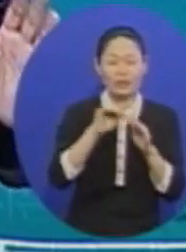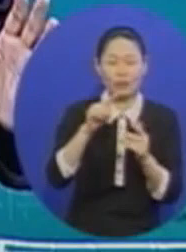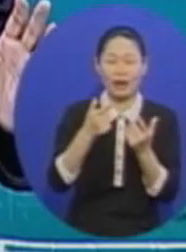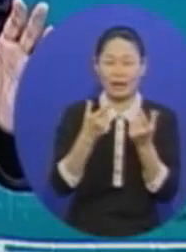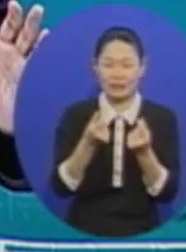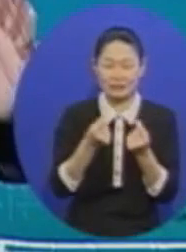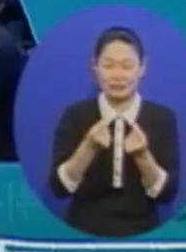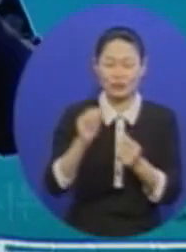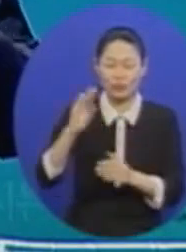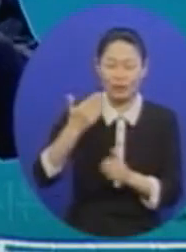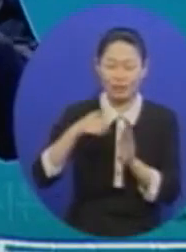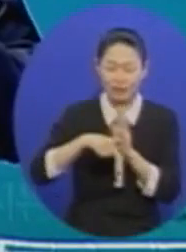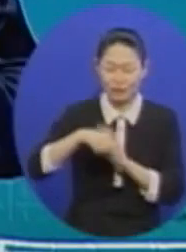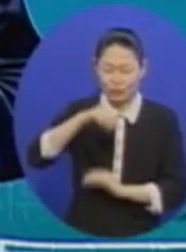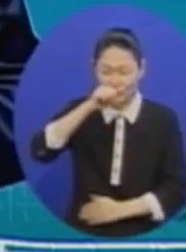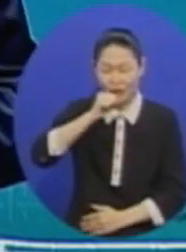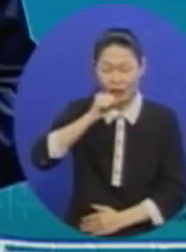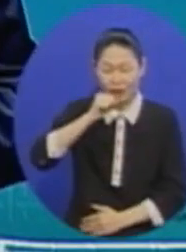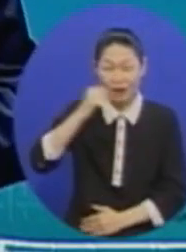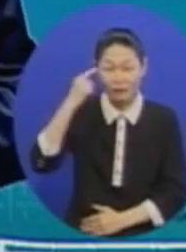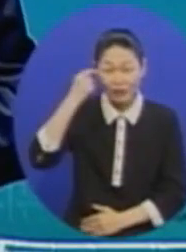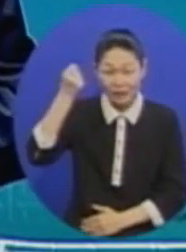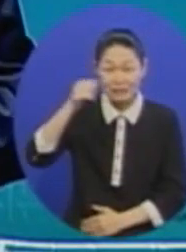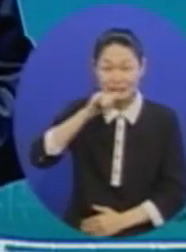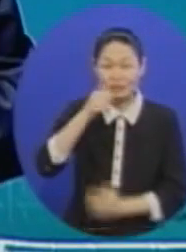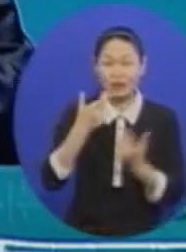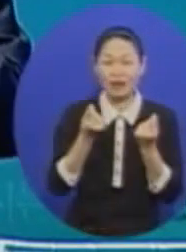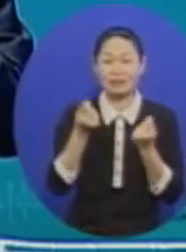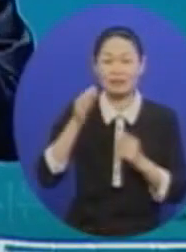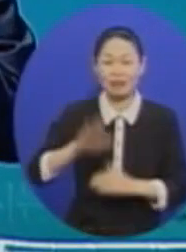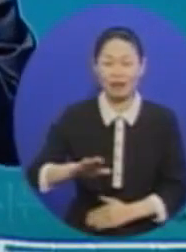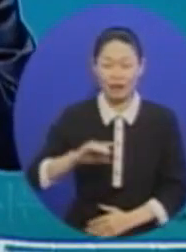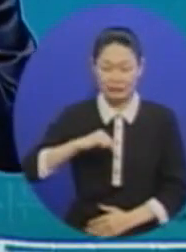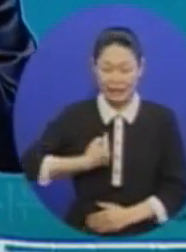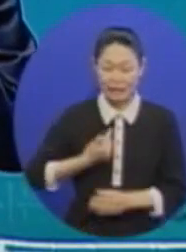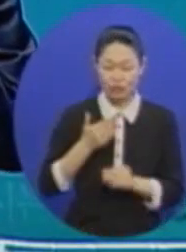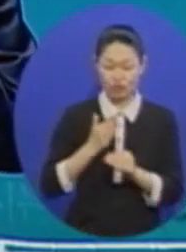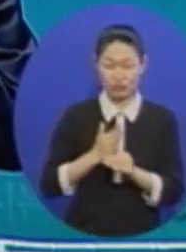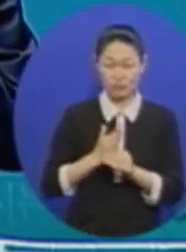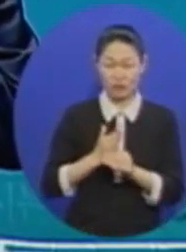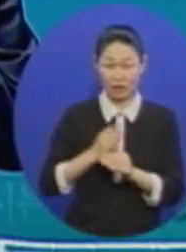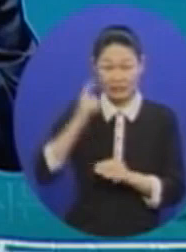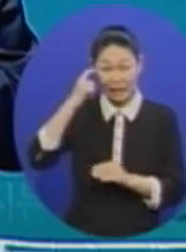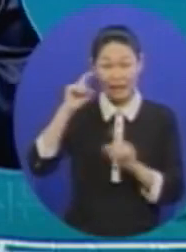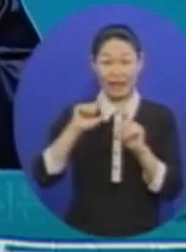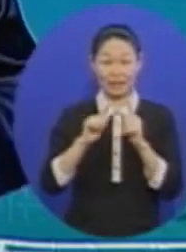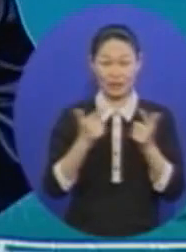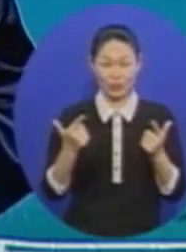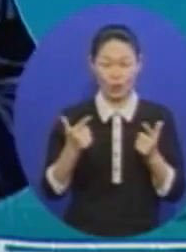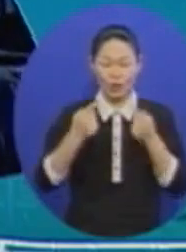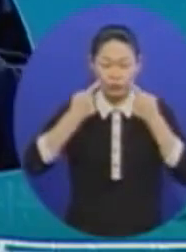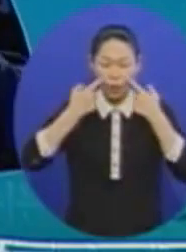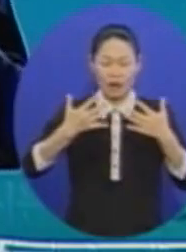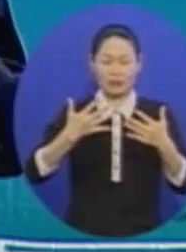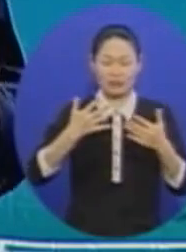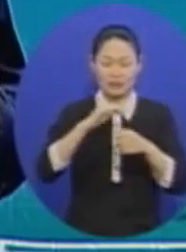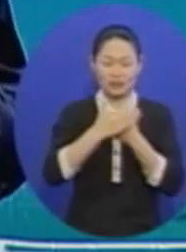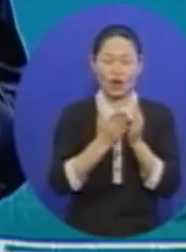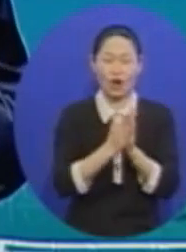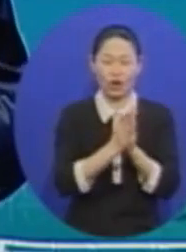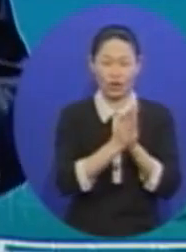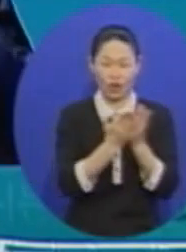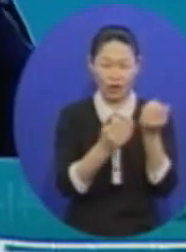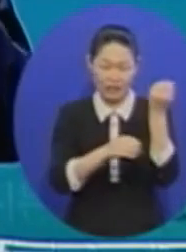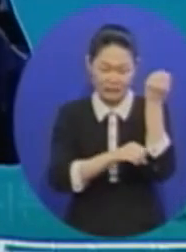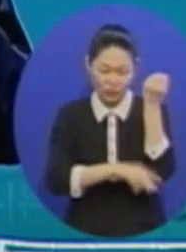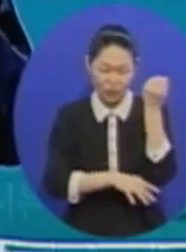좋은거 다 그런 생각이 있었을 텐데 아 자기 중심적인 생각이 아니고 정확하게 성경에 근거한